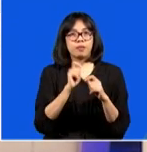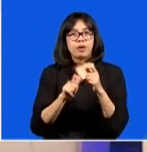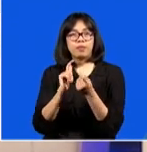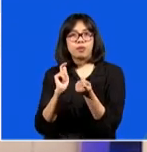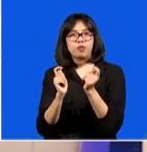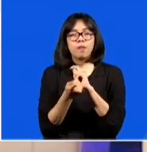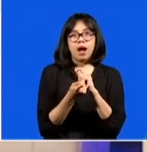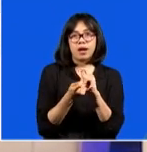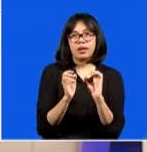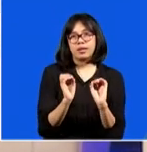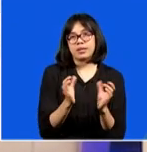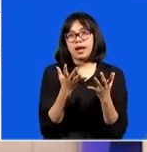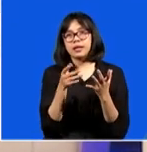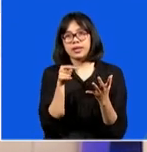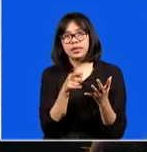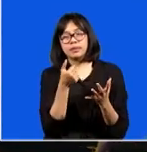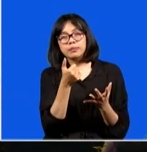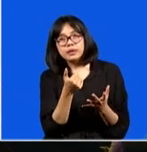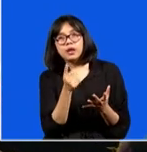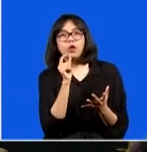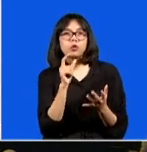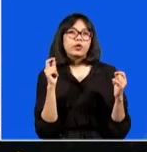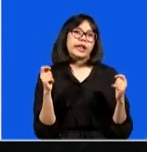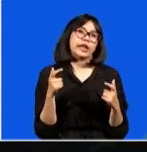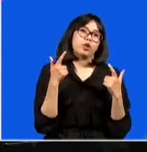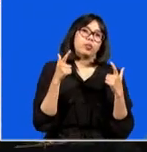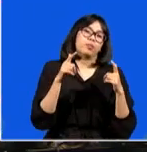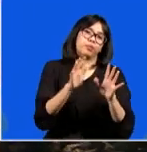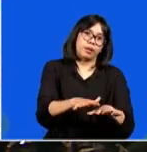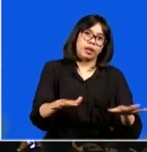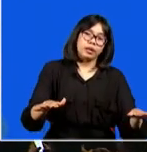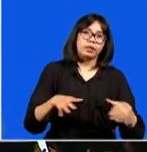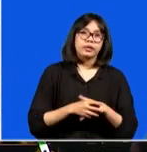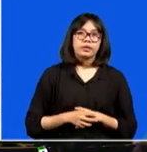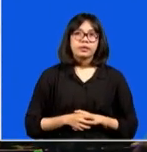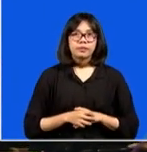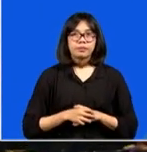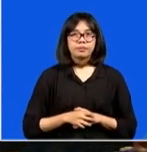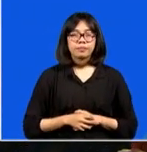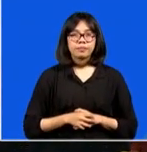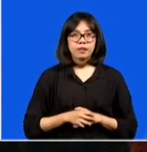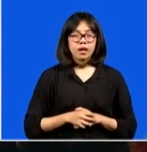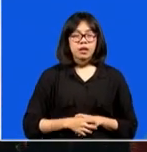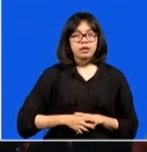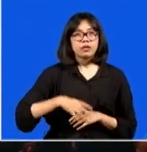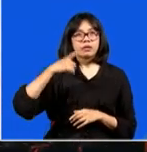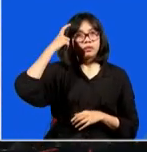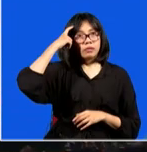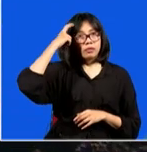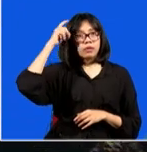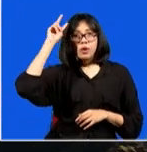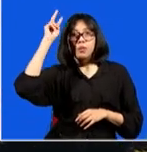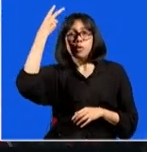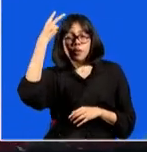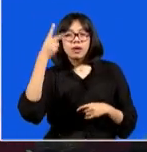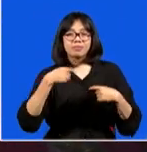terjadi dalam lingkungan sekolah maupun di dalam kehidupan daripada peserta didik jadi perubahan mindset dan membuat kita